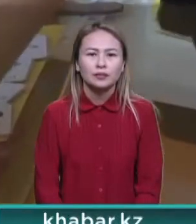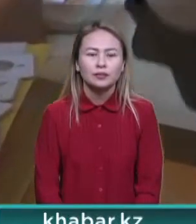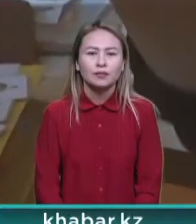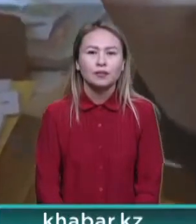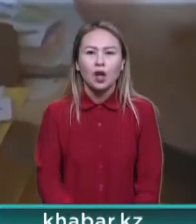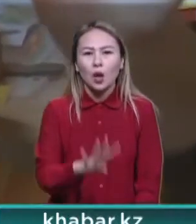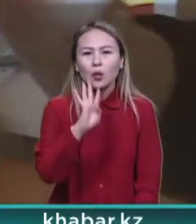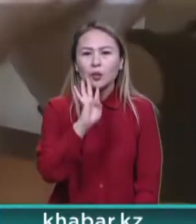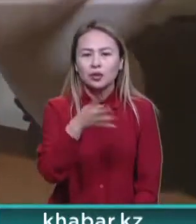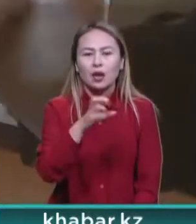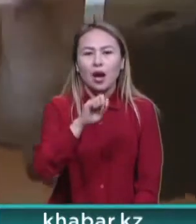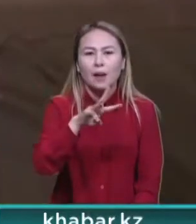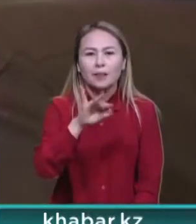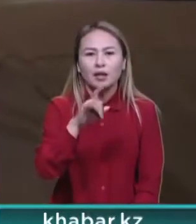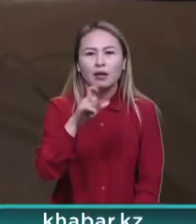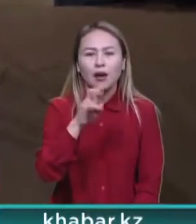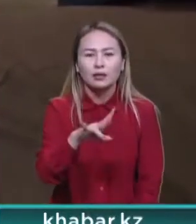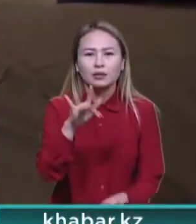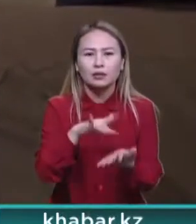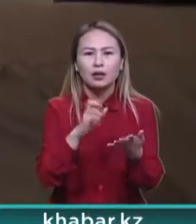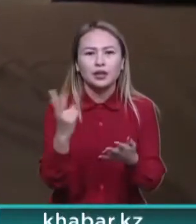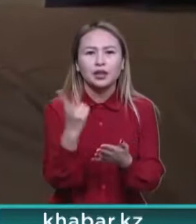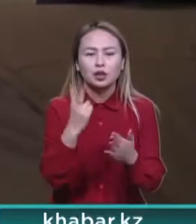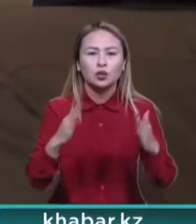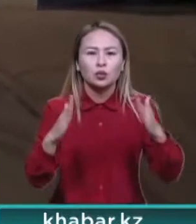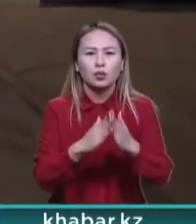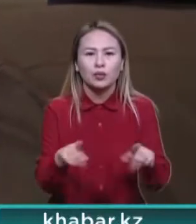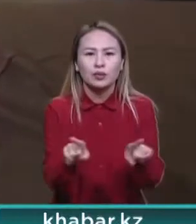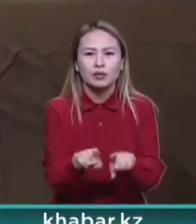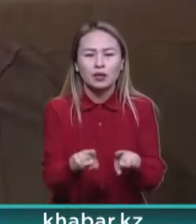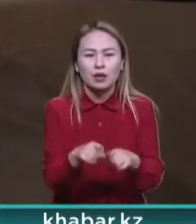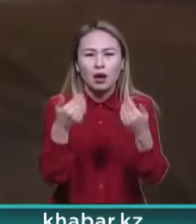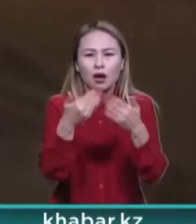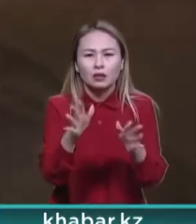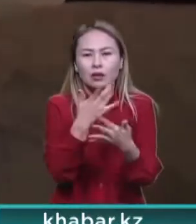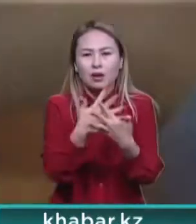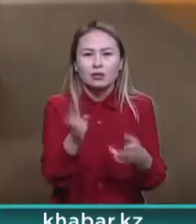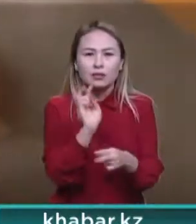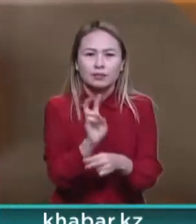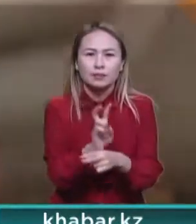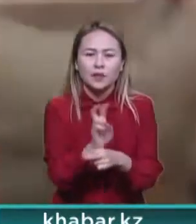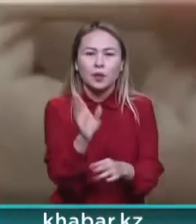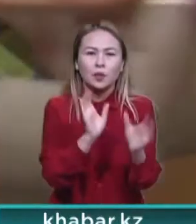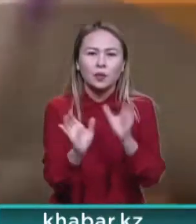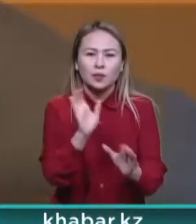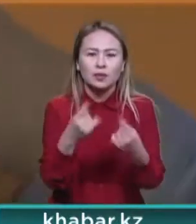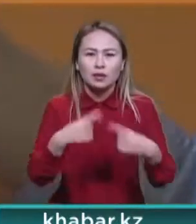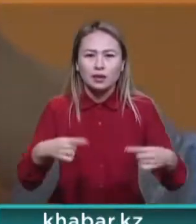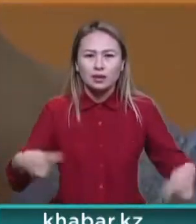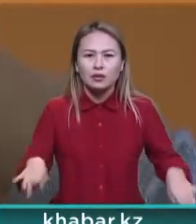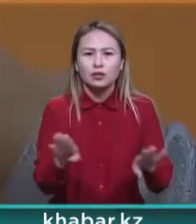Төрт жасар Әмірхан үшін әлеуметтік орталық екінші үйіндер. Бүлдіршін бұл мекеме ашылған күннен бері түрлі оңалту курстарынан өтіп жүр.